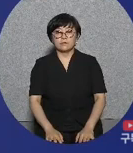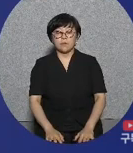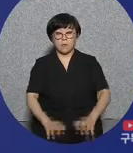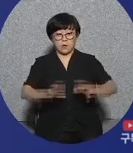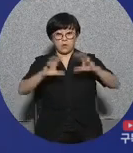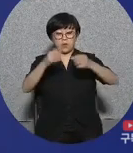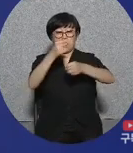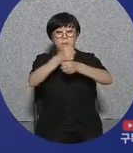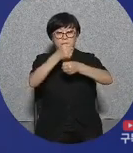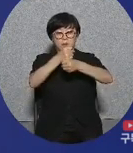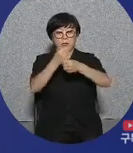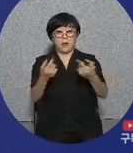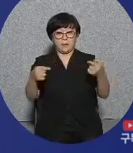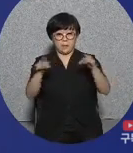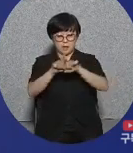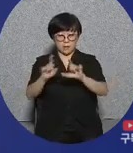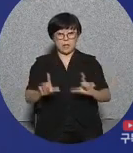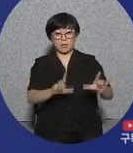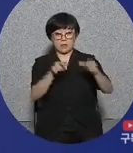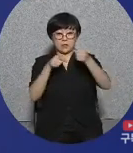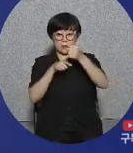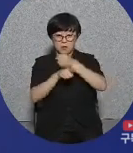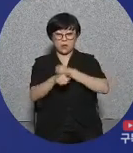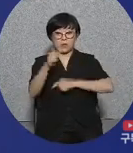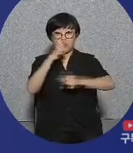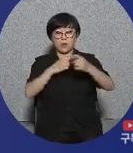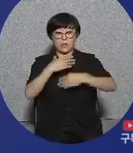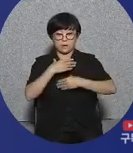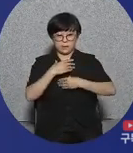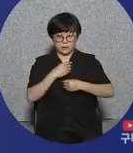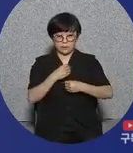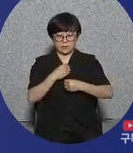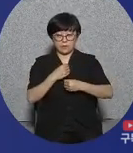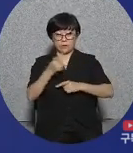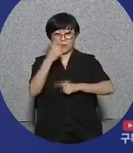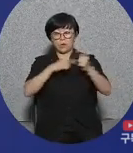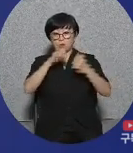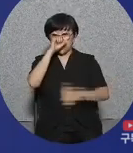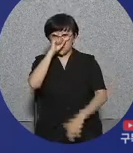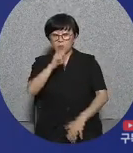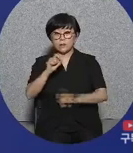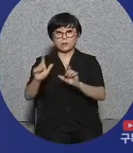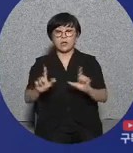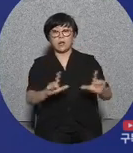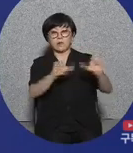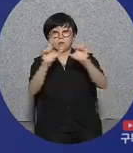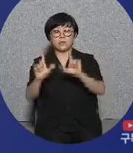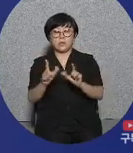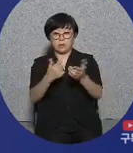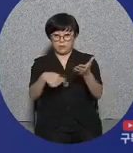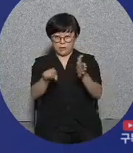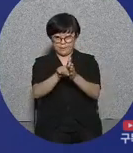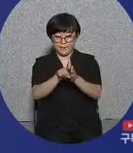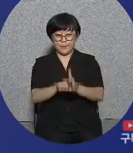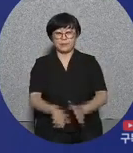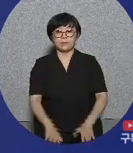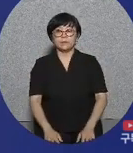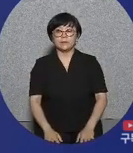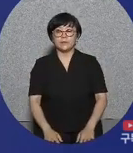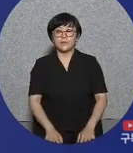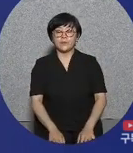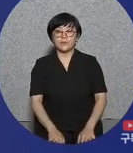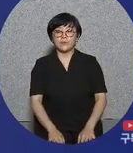국가를 만들어서 함께 사는 이유는 더 안전하고 더 나은 삶을 살기 위해서 입니다